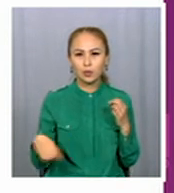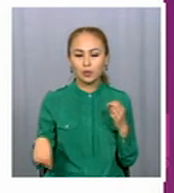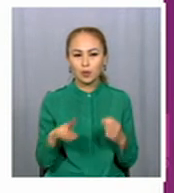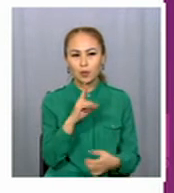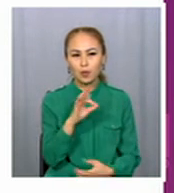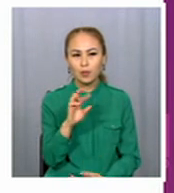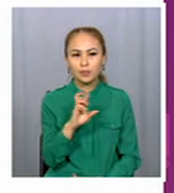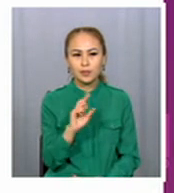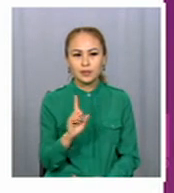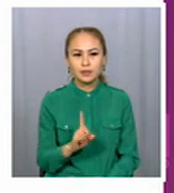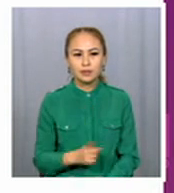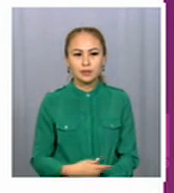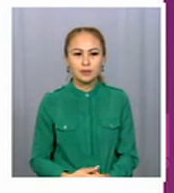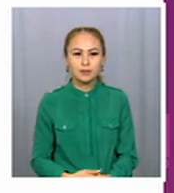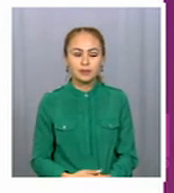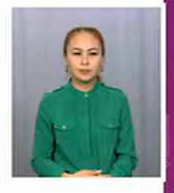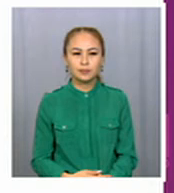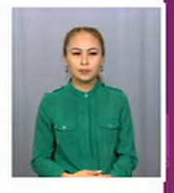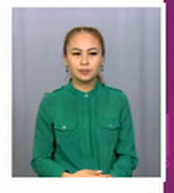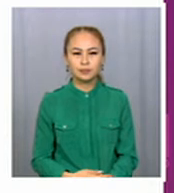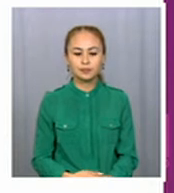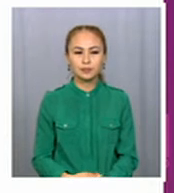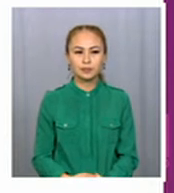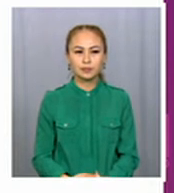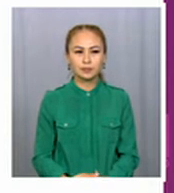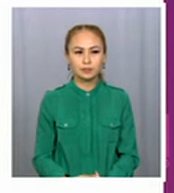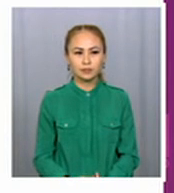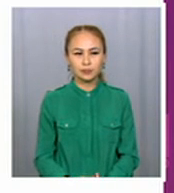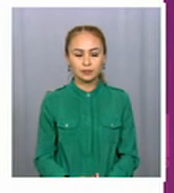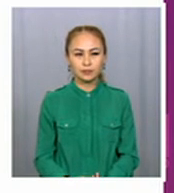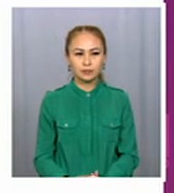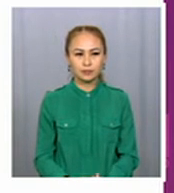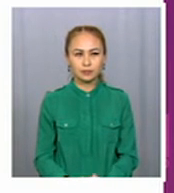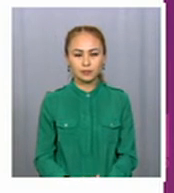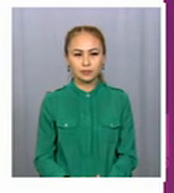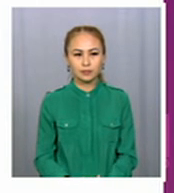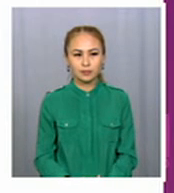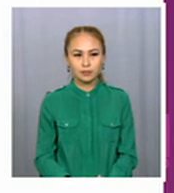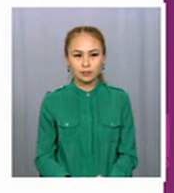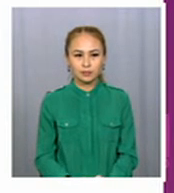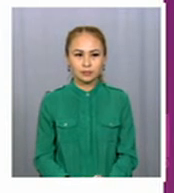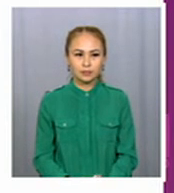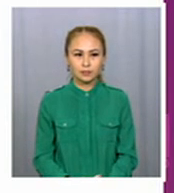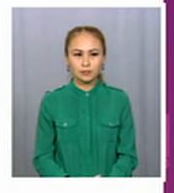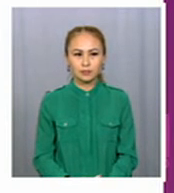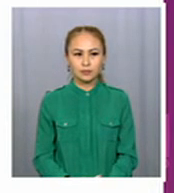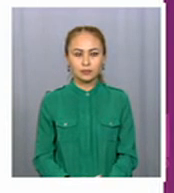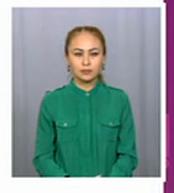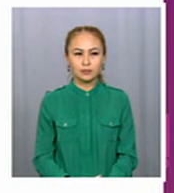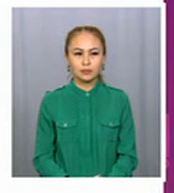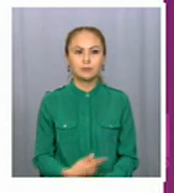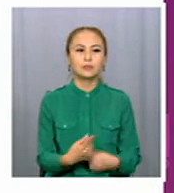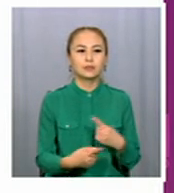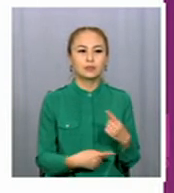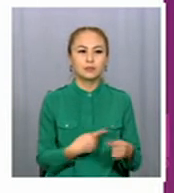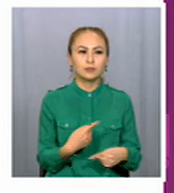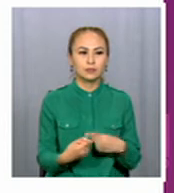Жарайсындар, бірден тапқан шығарсындар. Бұл әрине қобыз. Келесі.